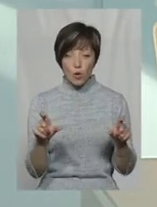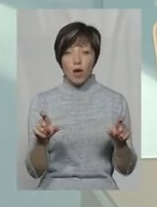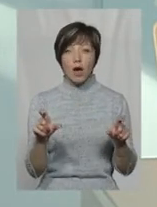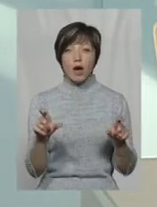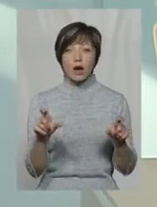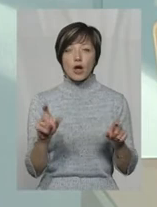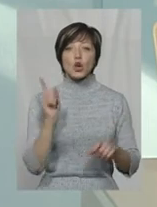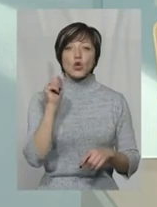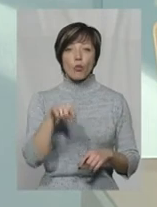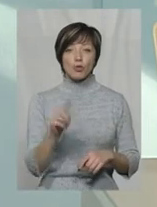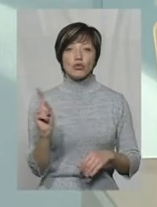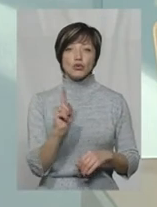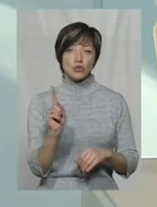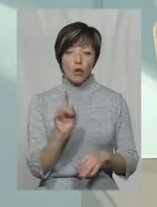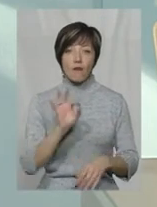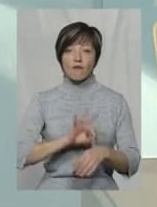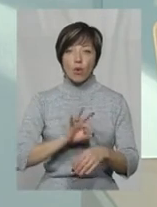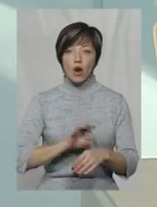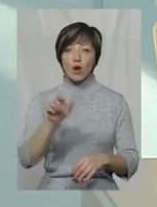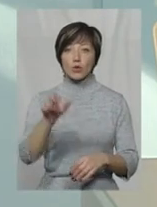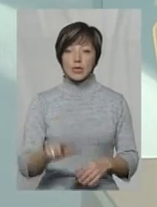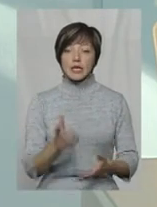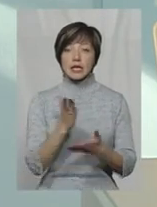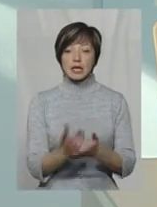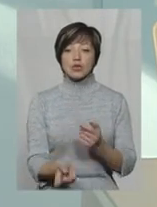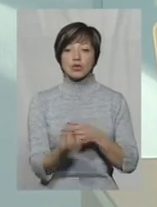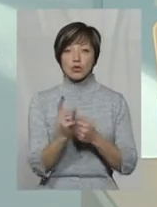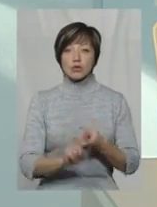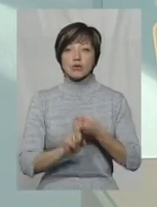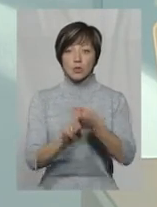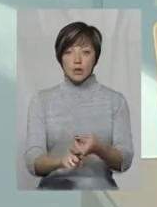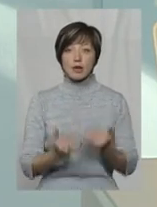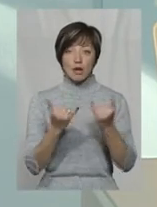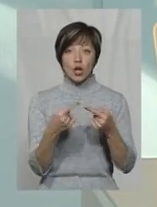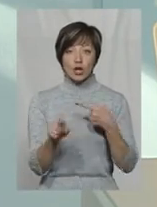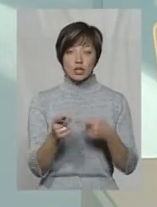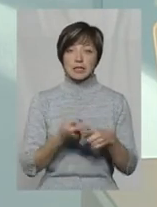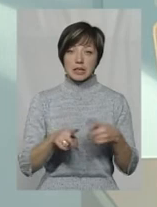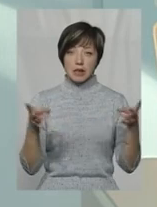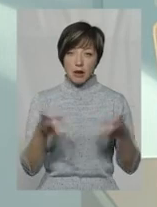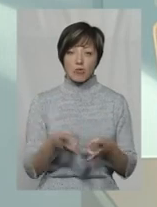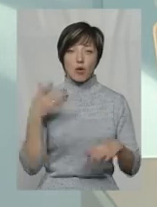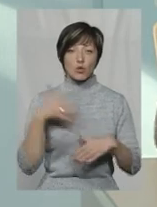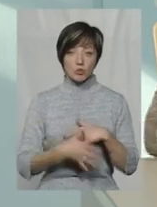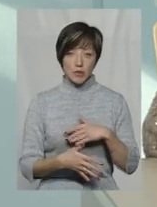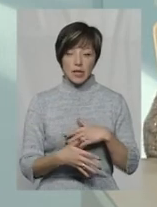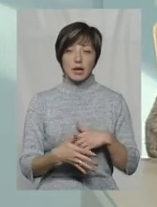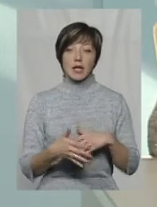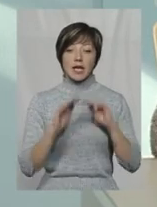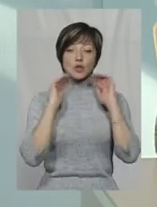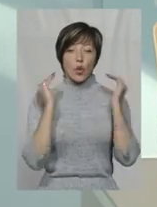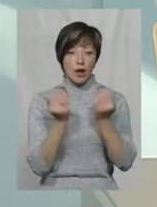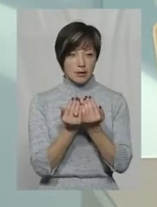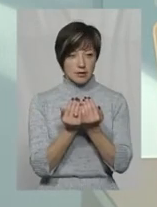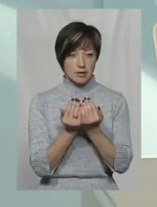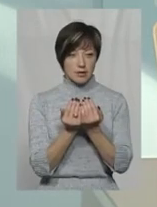садочок, тому що хвора людина є джерелом збудника для інших. Це треба розуміти. Тобто ізоляція